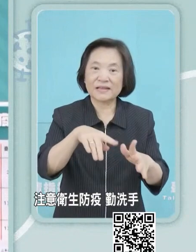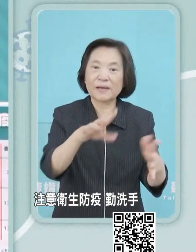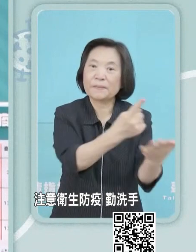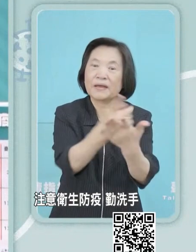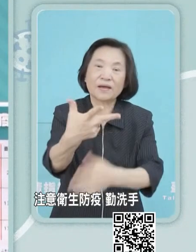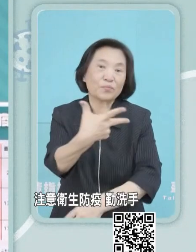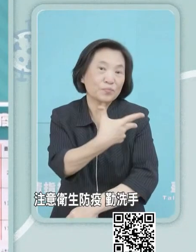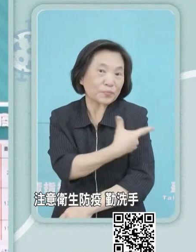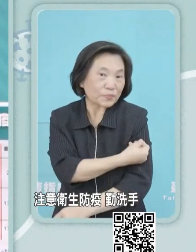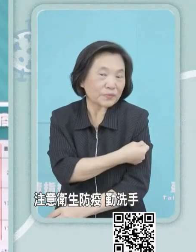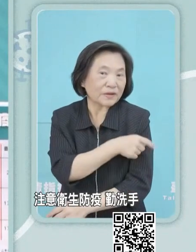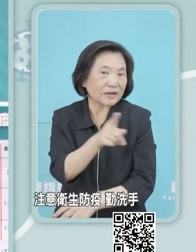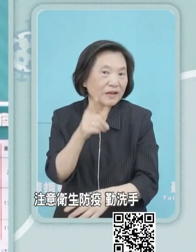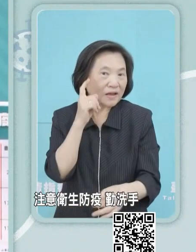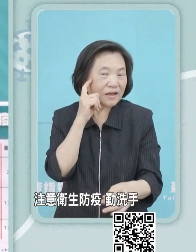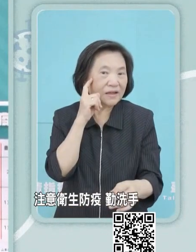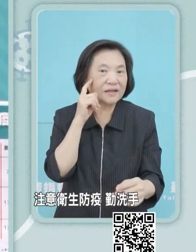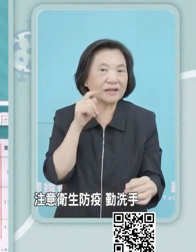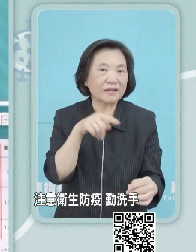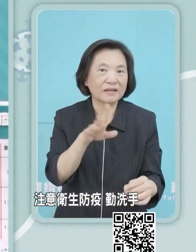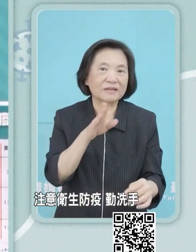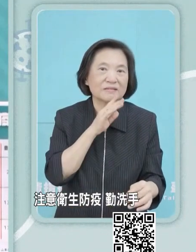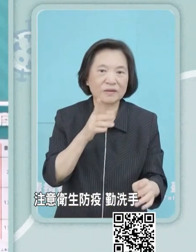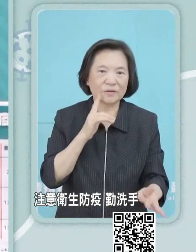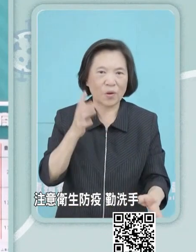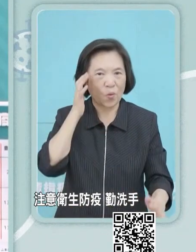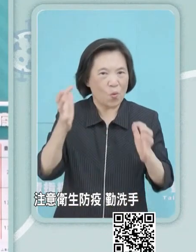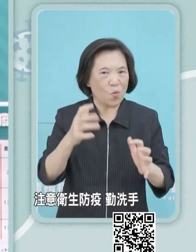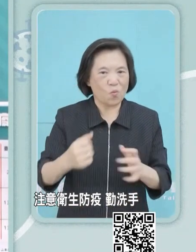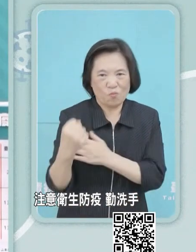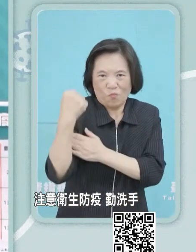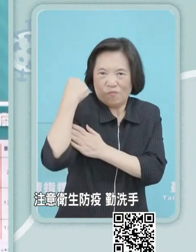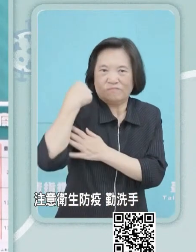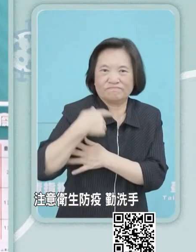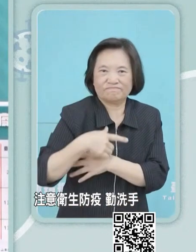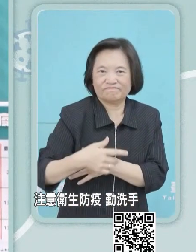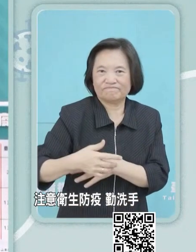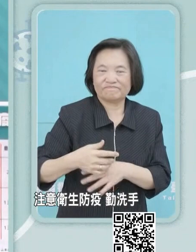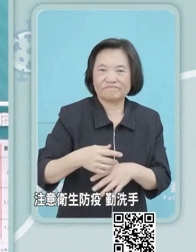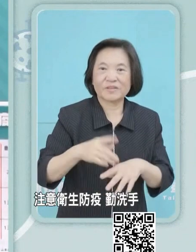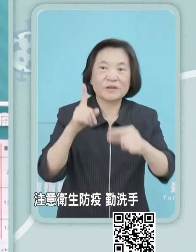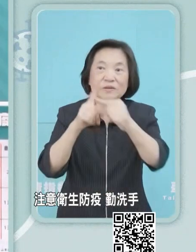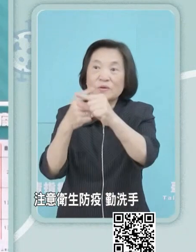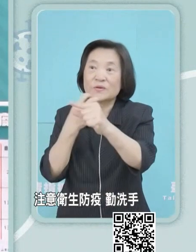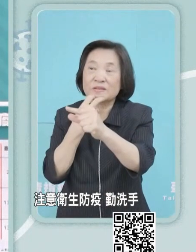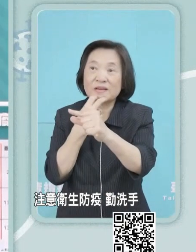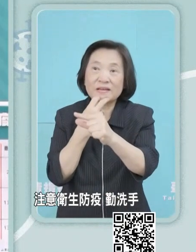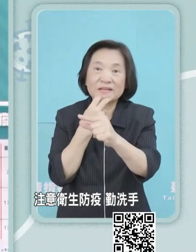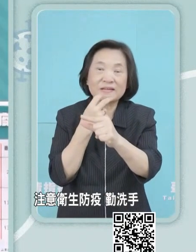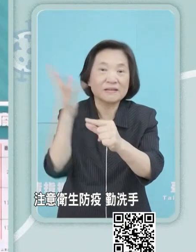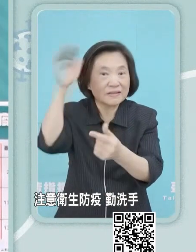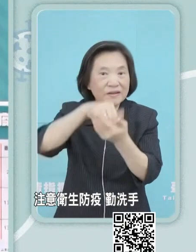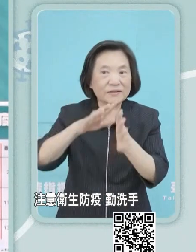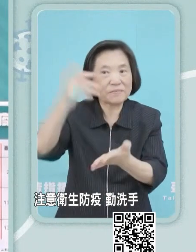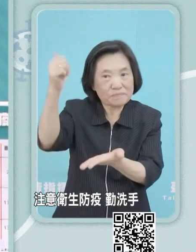苗，其实是非常非常的积极哈。中央累计到现在给我